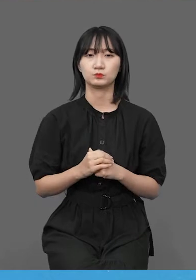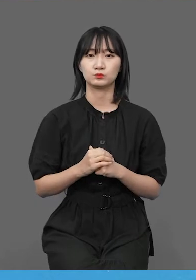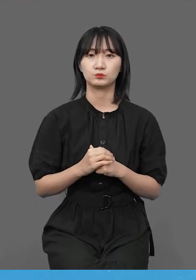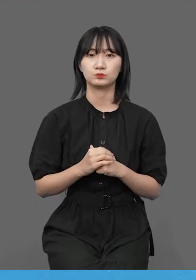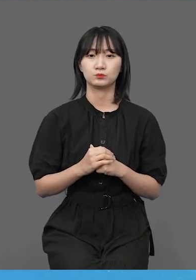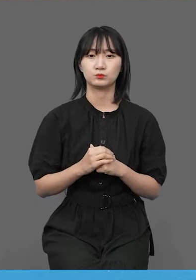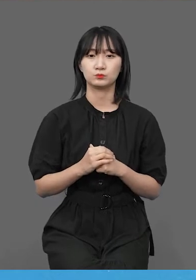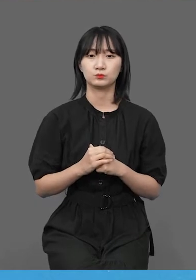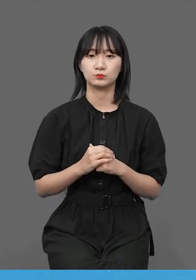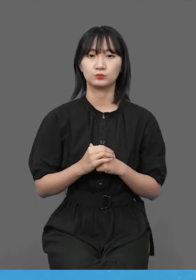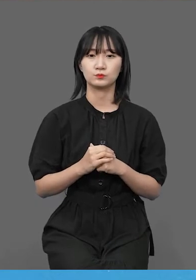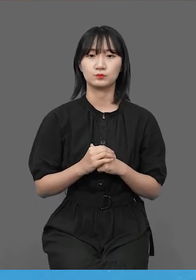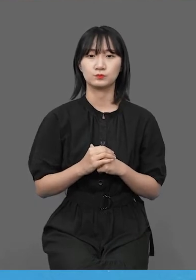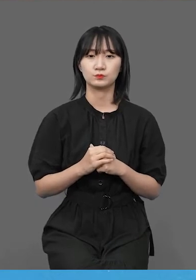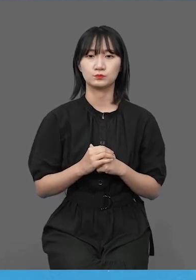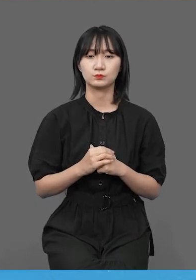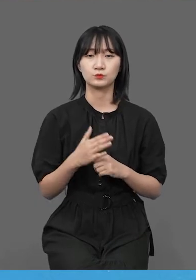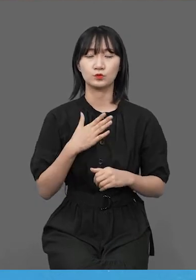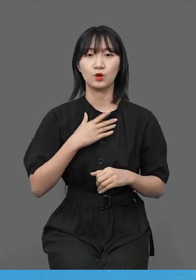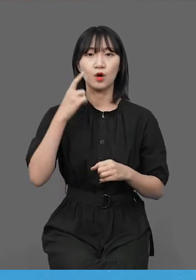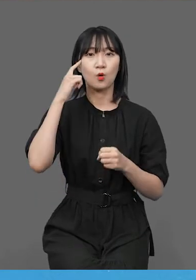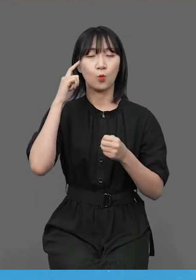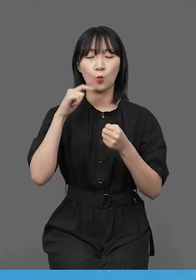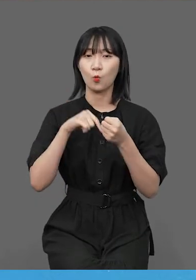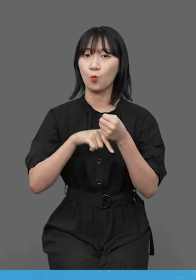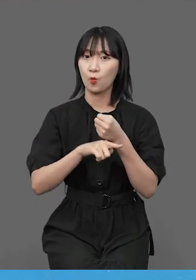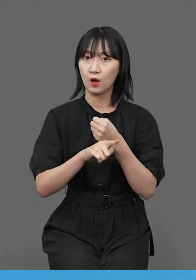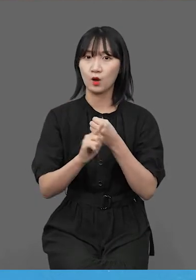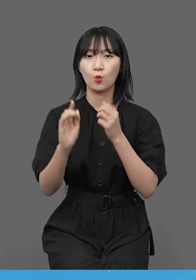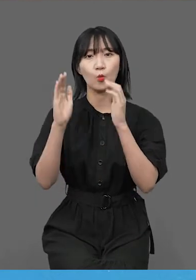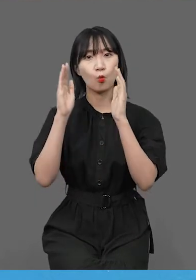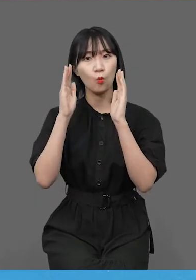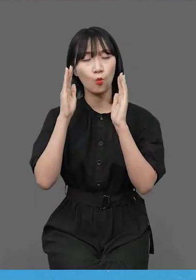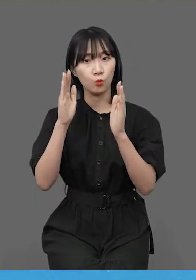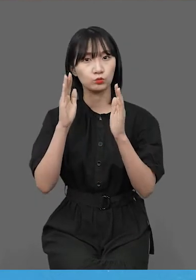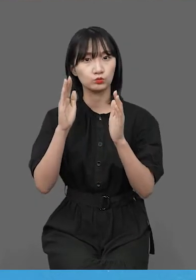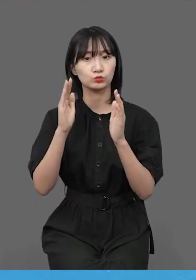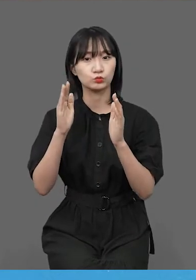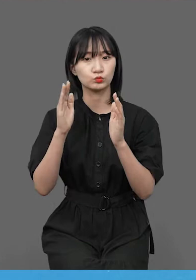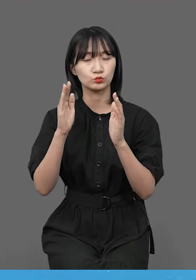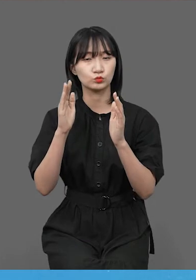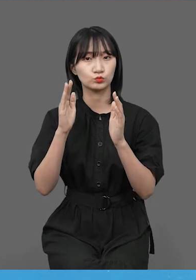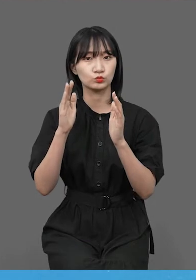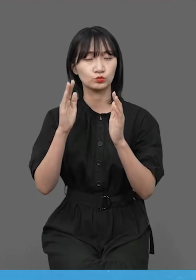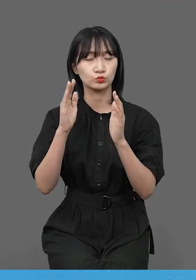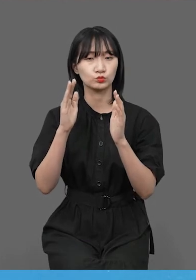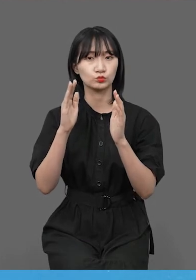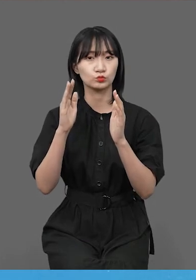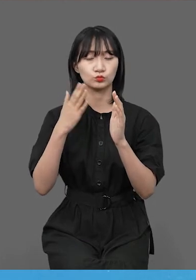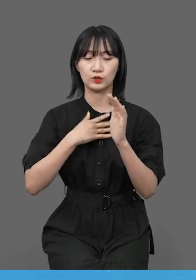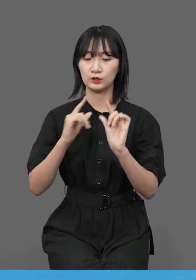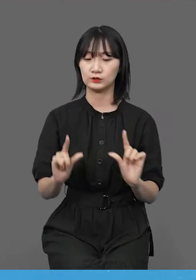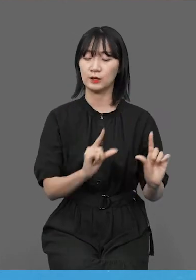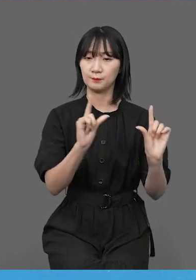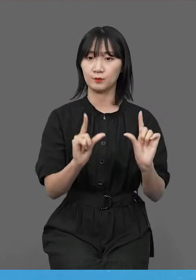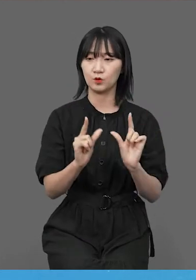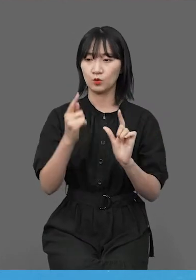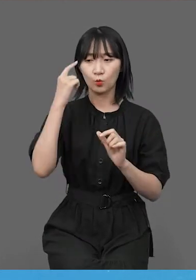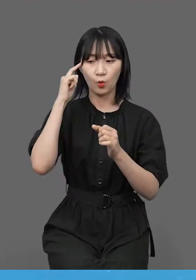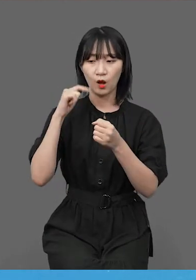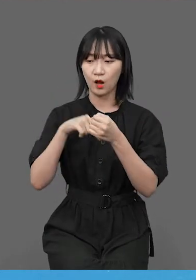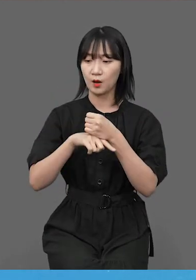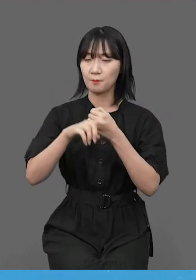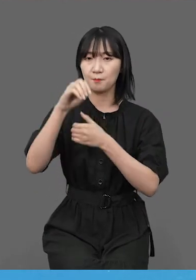그게 뭐냐면은 저는 과학을 하겠다고 제 삶에서 이제 과학을 빼면은 뭐 별거 없지